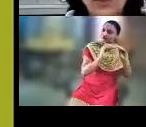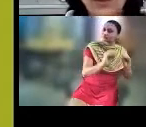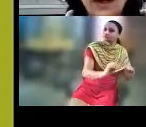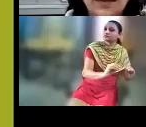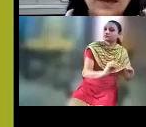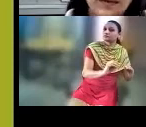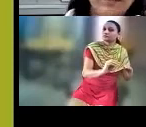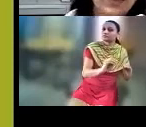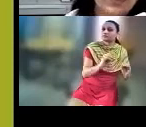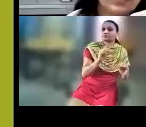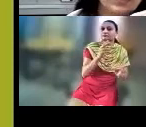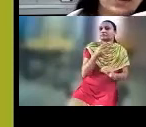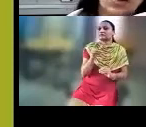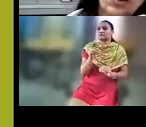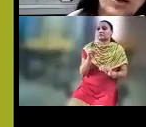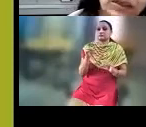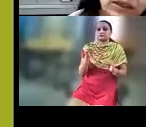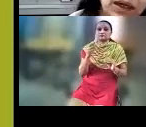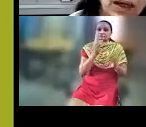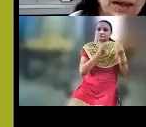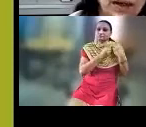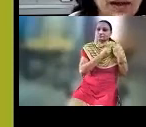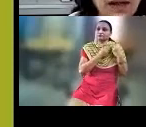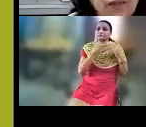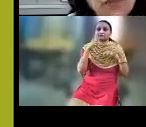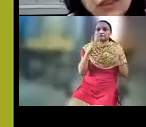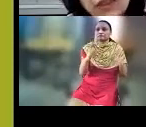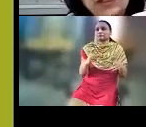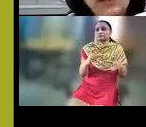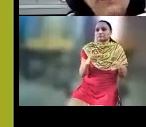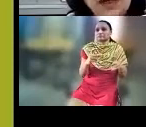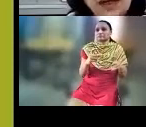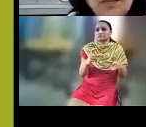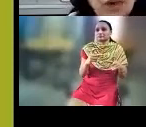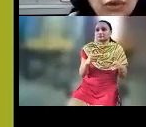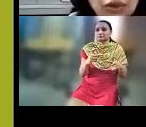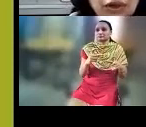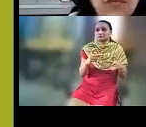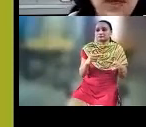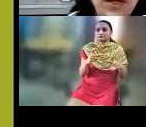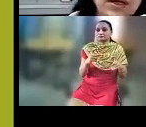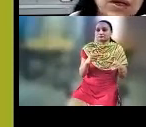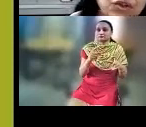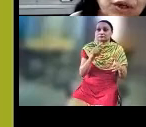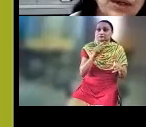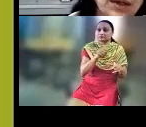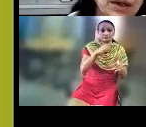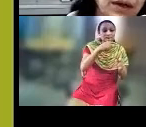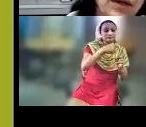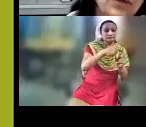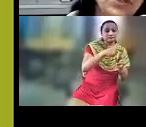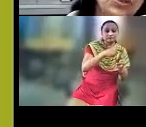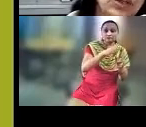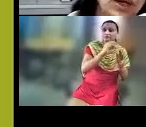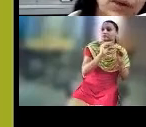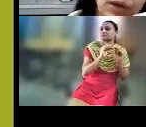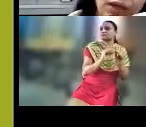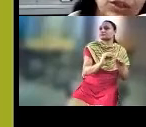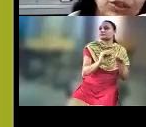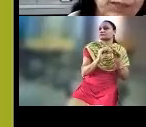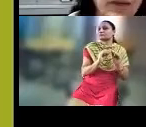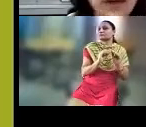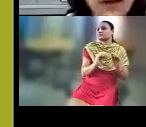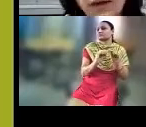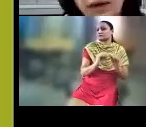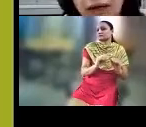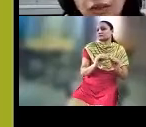रिस्पॉन्सिव केयर कहते हैं। और इसका एम्फेसिस है बिल्डिंग पॉजिटिव एंड नर्चरिंग केयर गिवर चाइल्ड